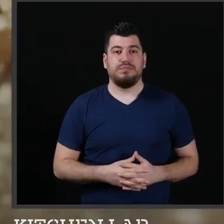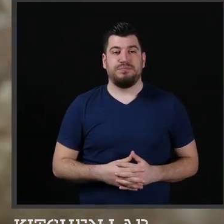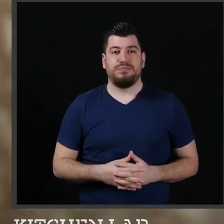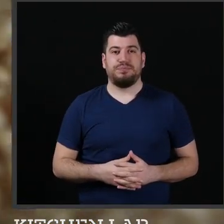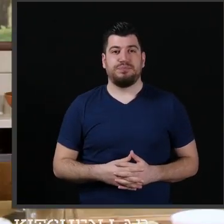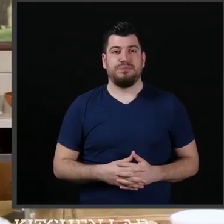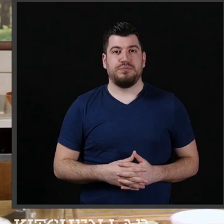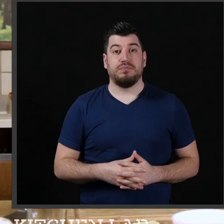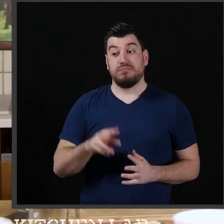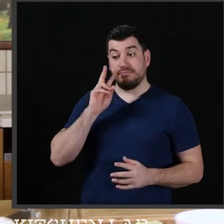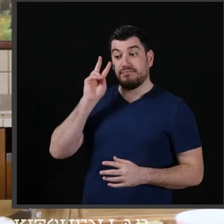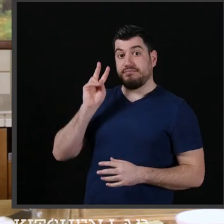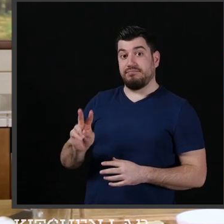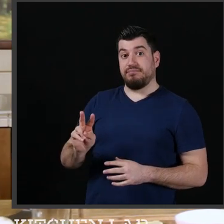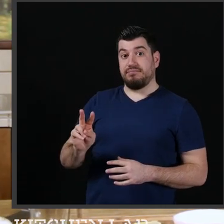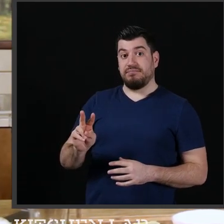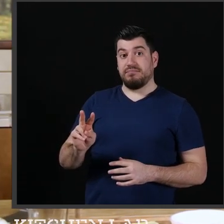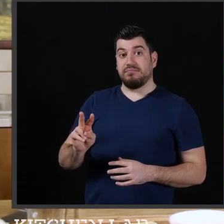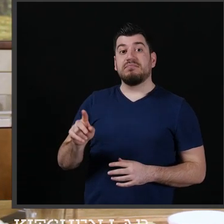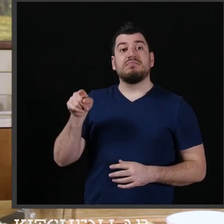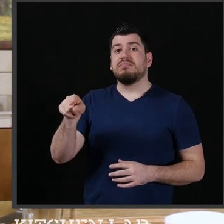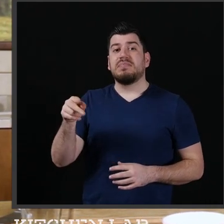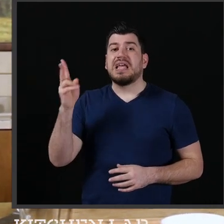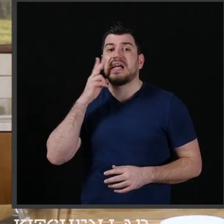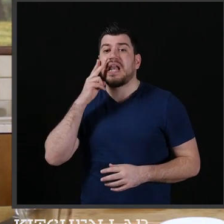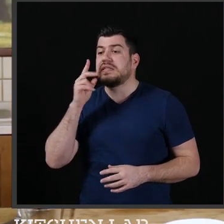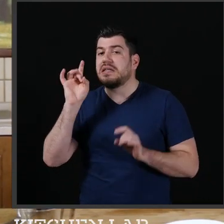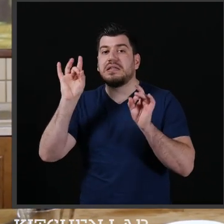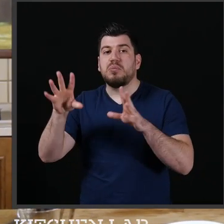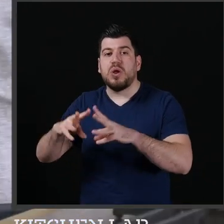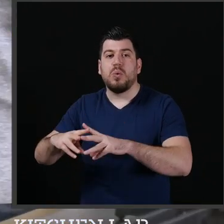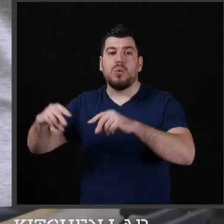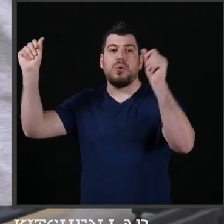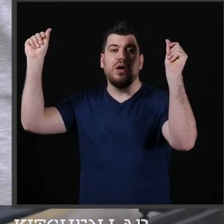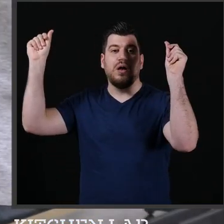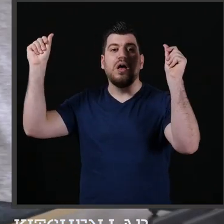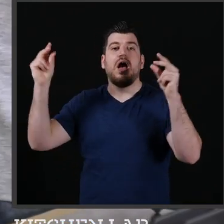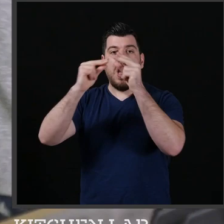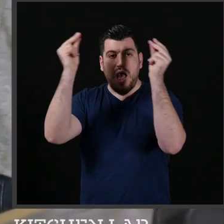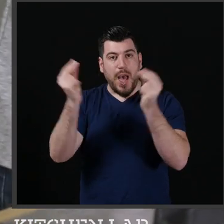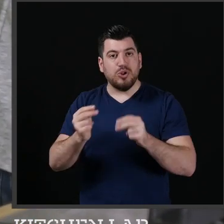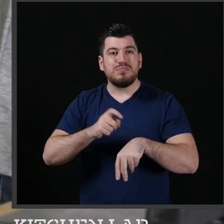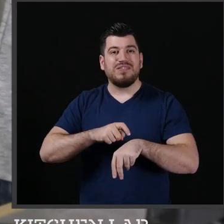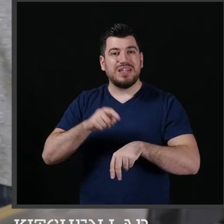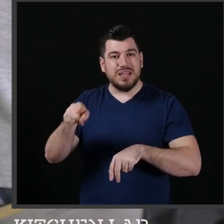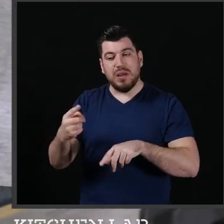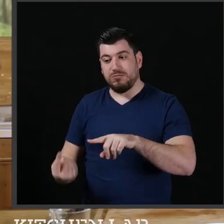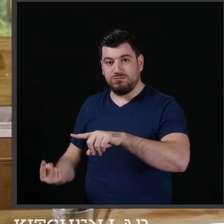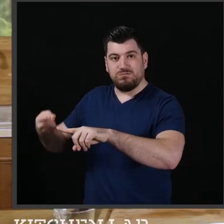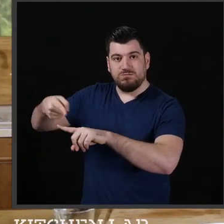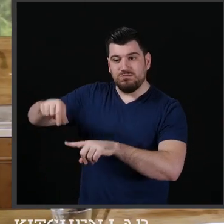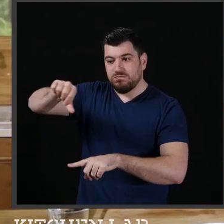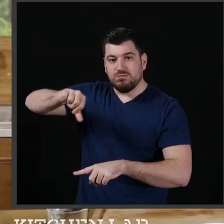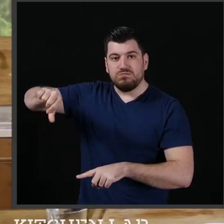Λοιπόν, κοιτάξτε εδώ. Δεν έχει μείνει καθόλου κρασάκι. Έχει εξατμιστεί τελείως. Οπότε ήρθε η ώρα να προσθέσουμε το ζωμό μας σιγά